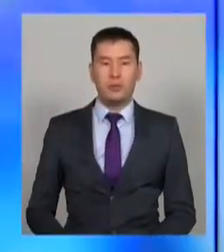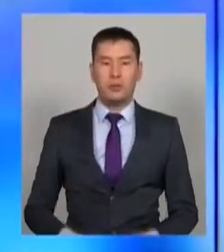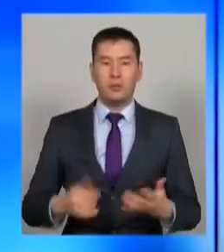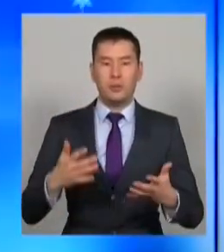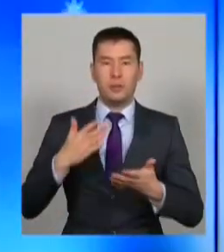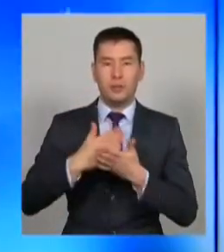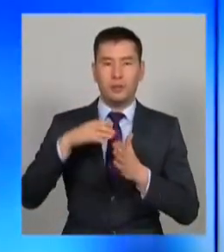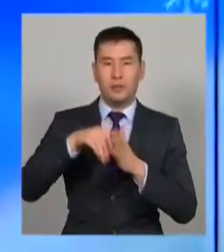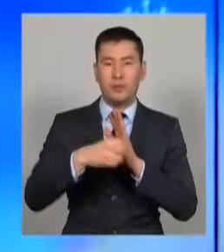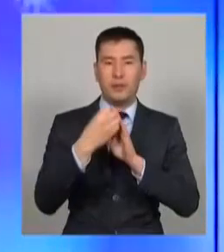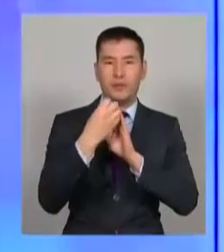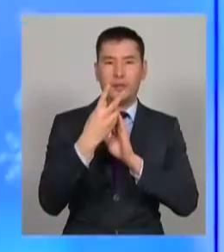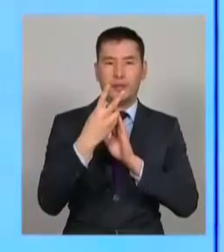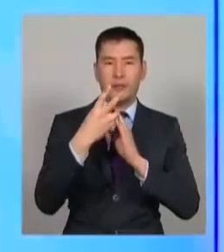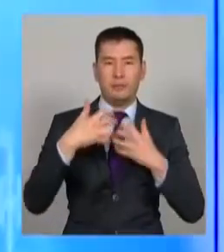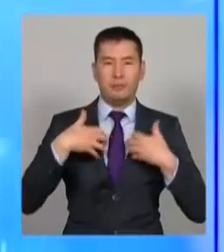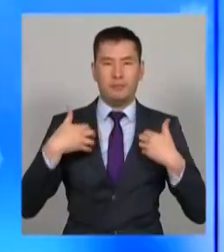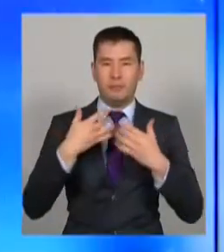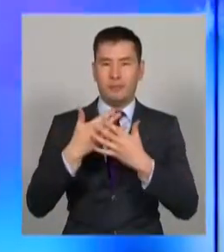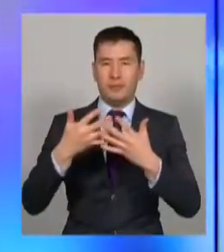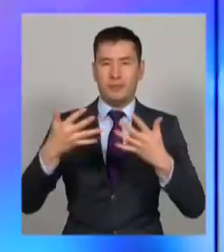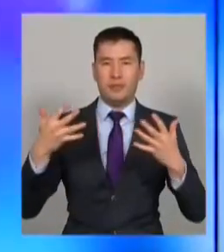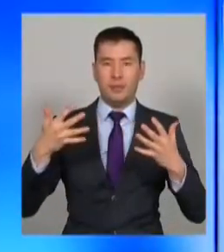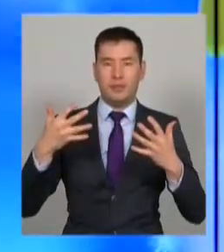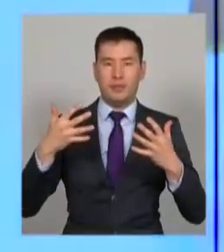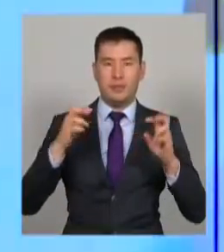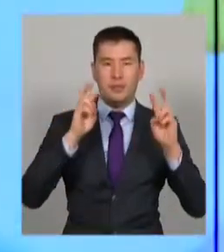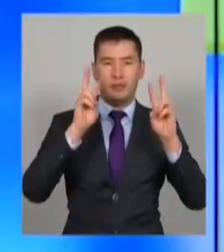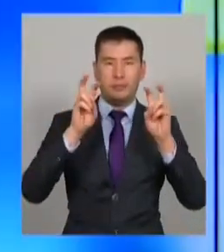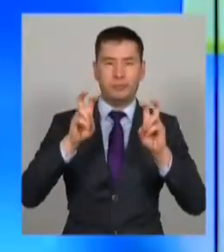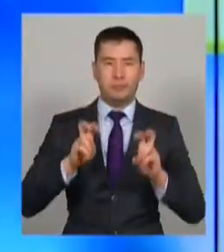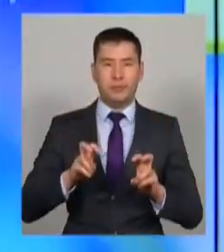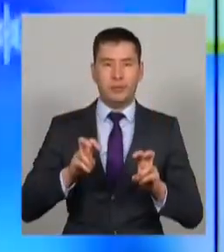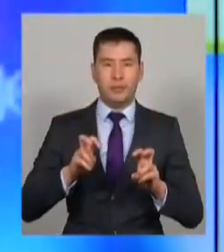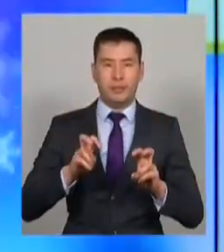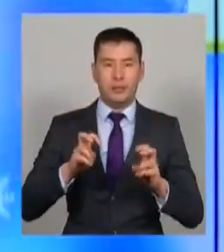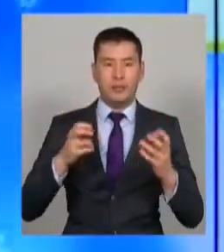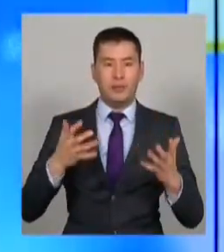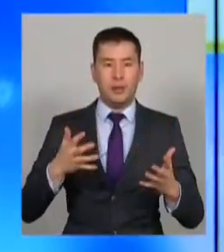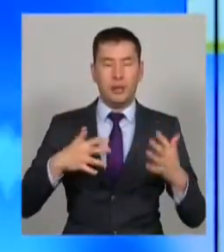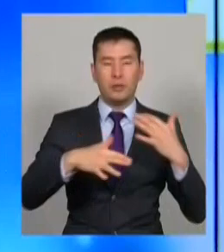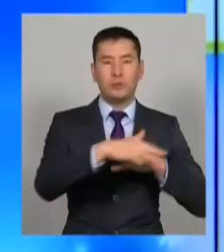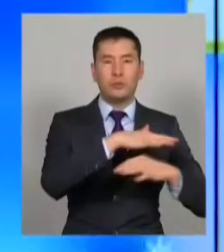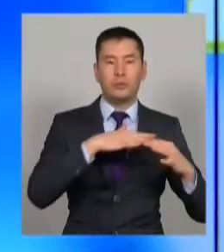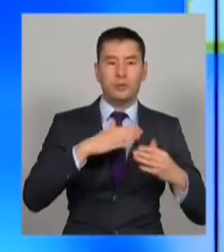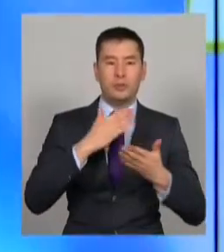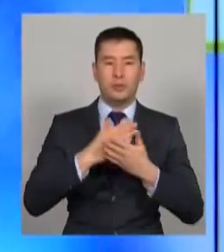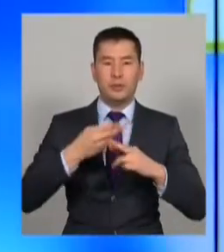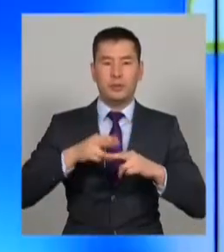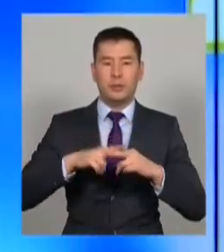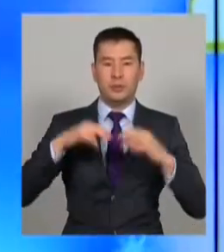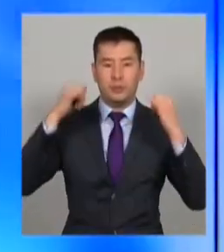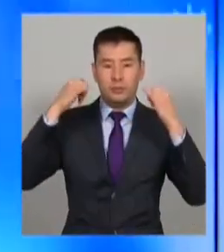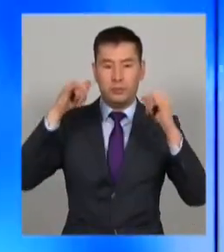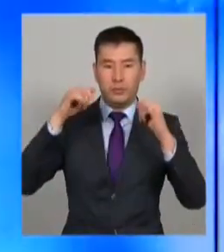мен жануардың аты беріліп, әр келер жылға түрлі болжамдар жасалады. Дана халқымыз төрт түліктің бірі сиырды,